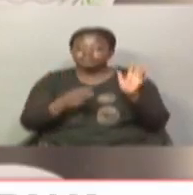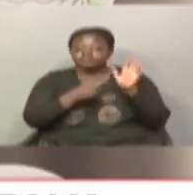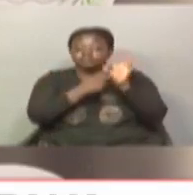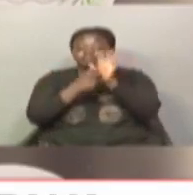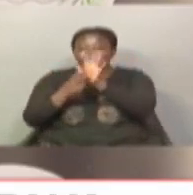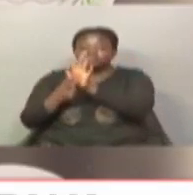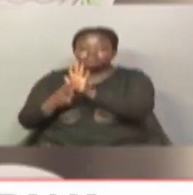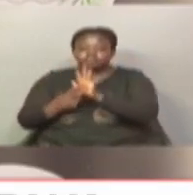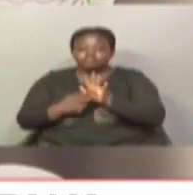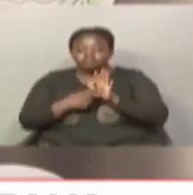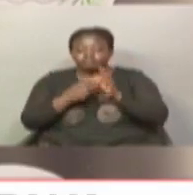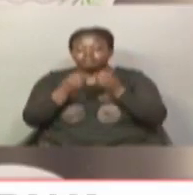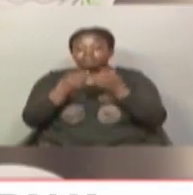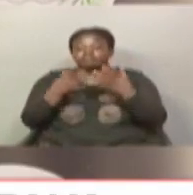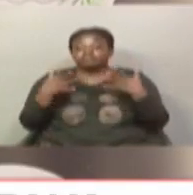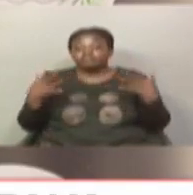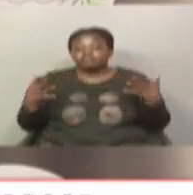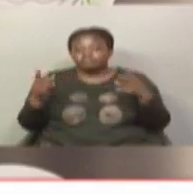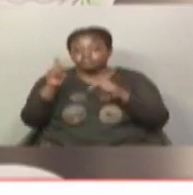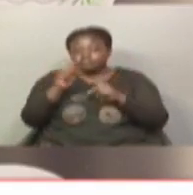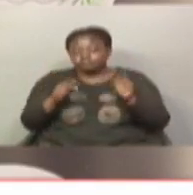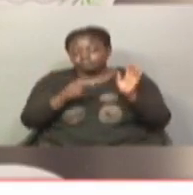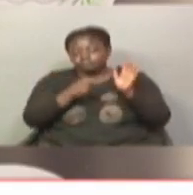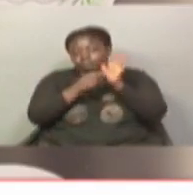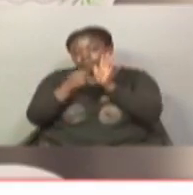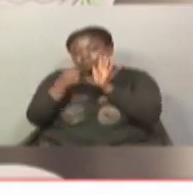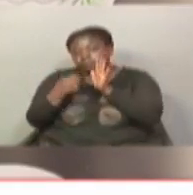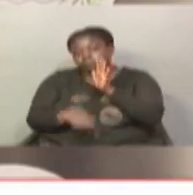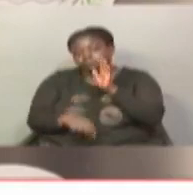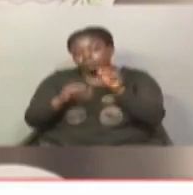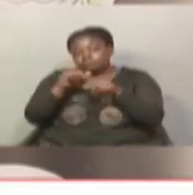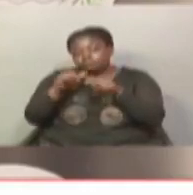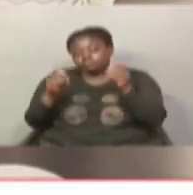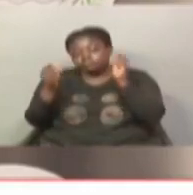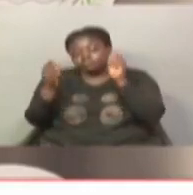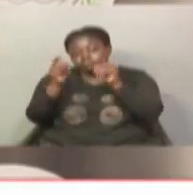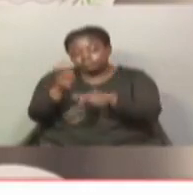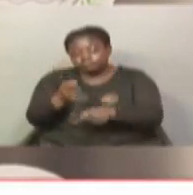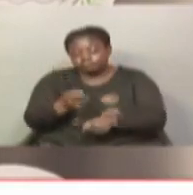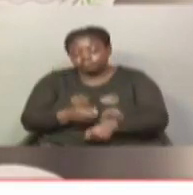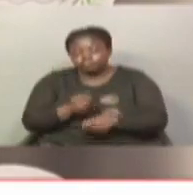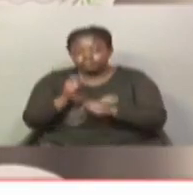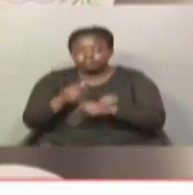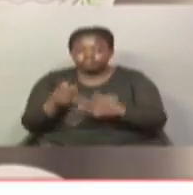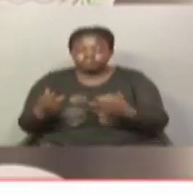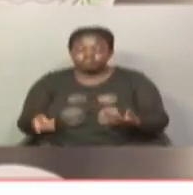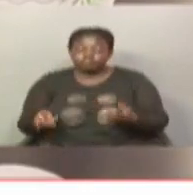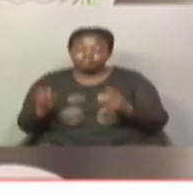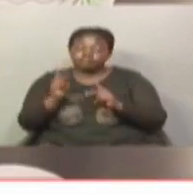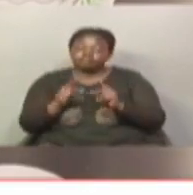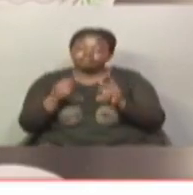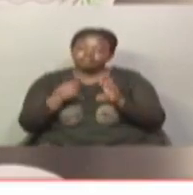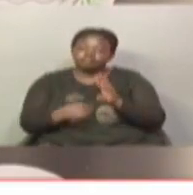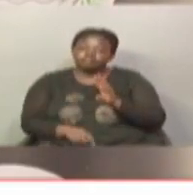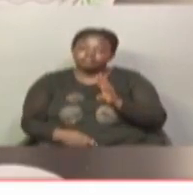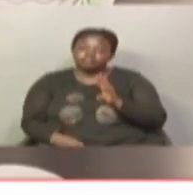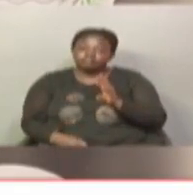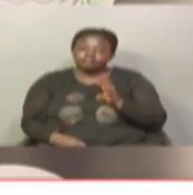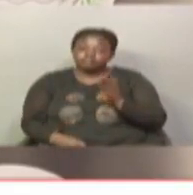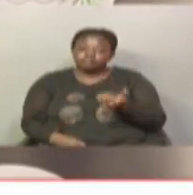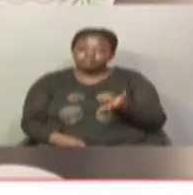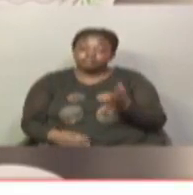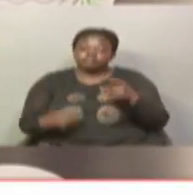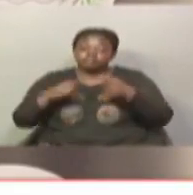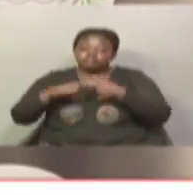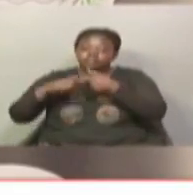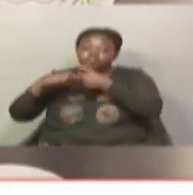bangi, abantu bagenda beera nga balaga ebikwatagana ku bulimi, tugenda beera n'abaana ba